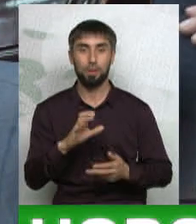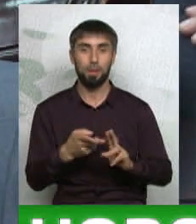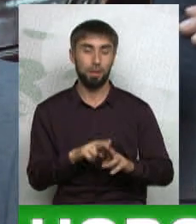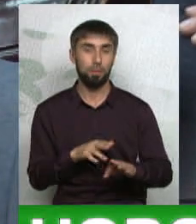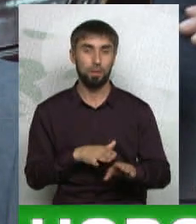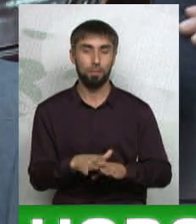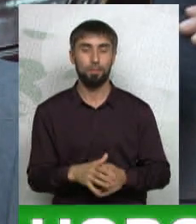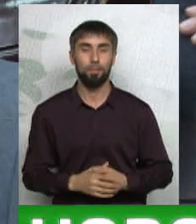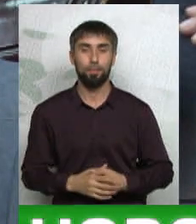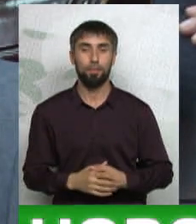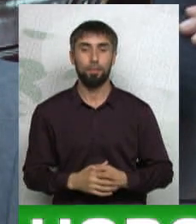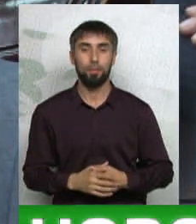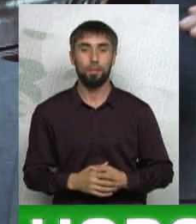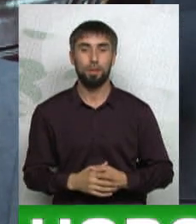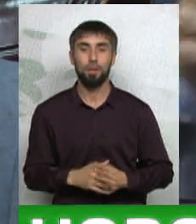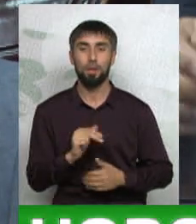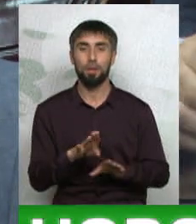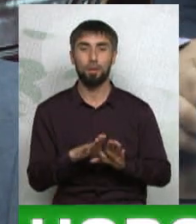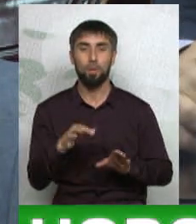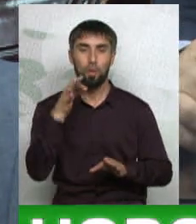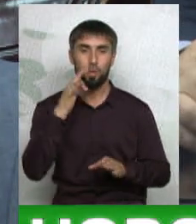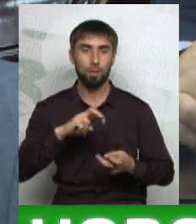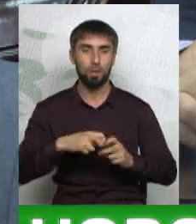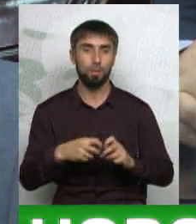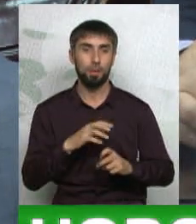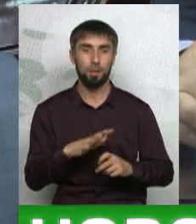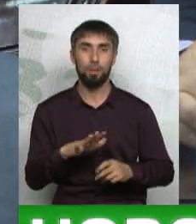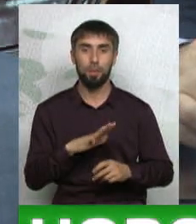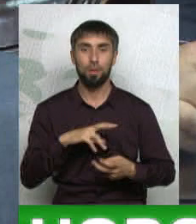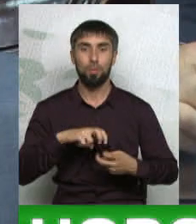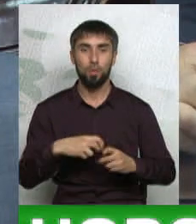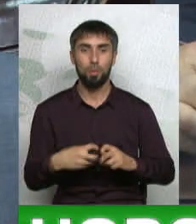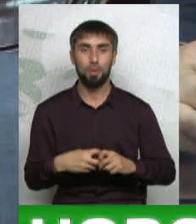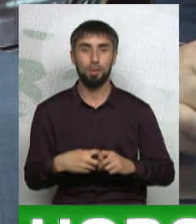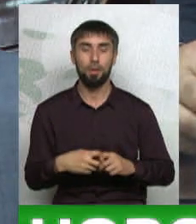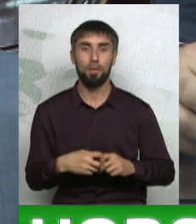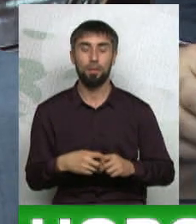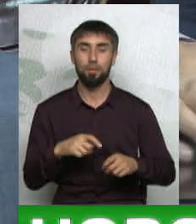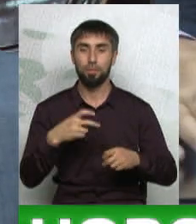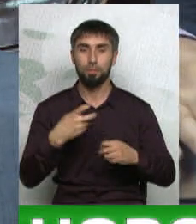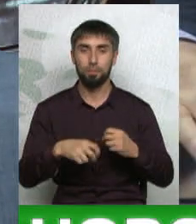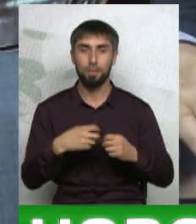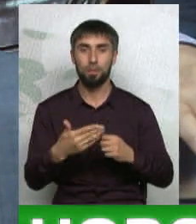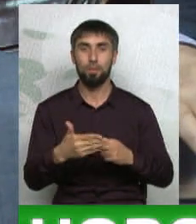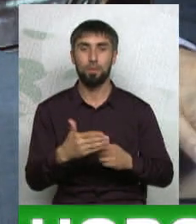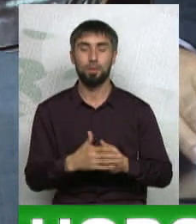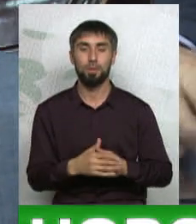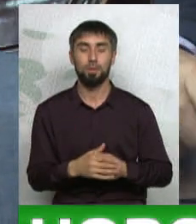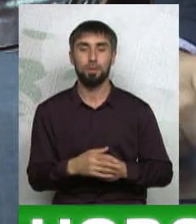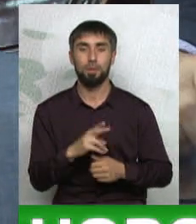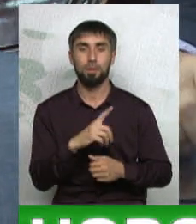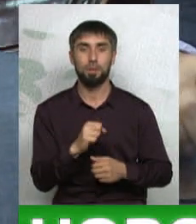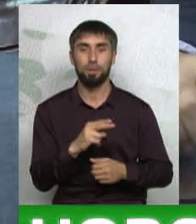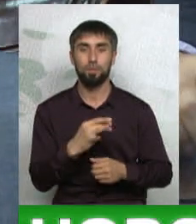справился. Как таковых острых проблем не было. Были проблемы выхода из строя комплектующего, то есть